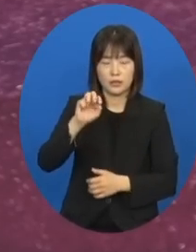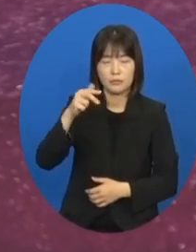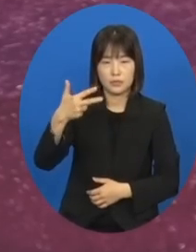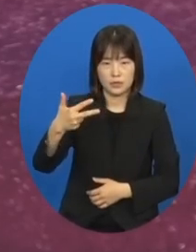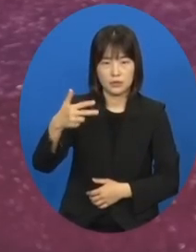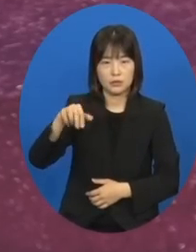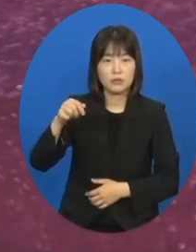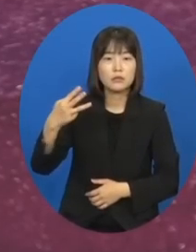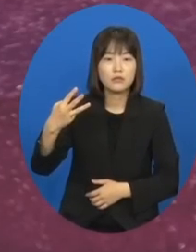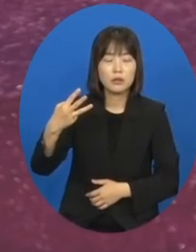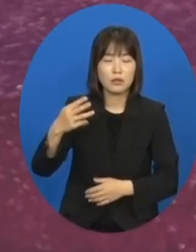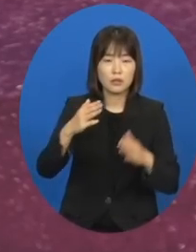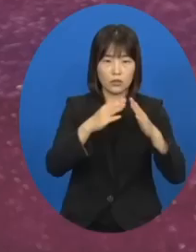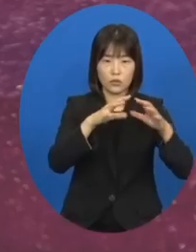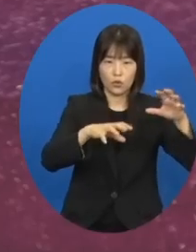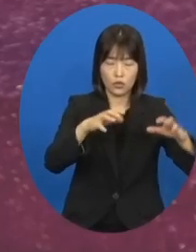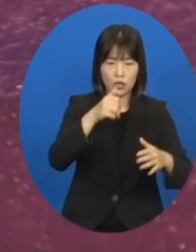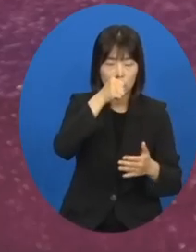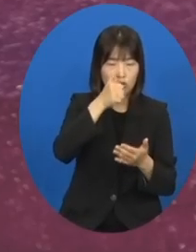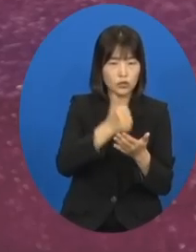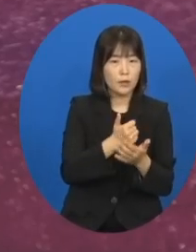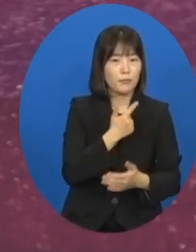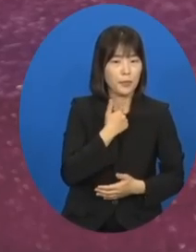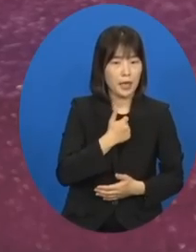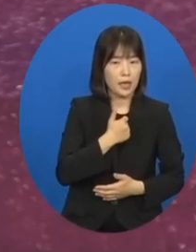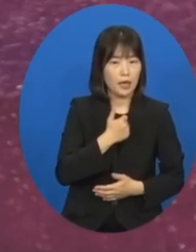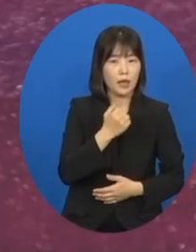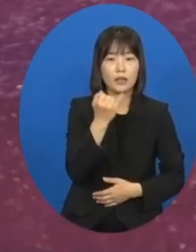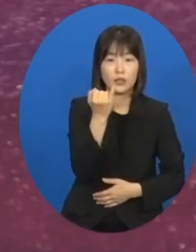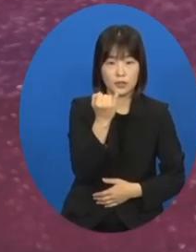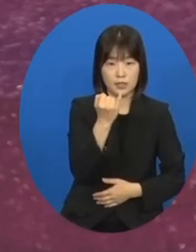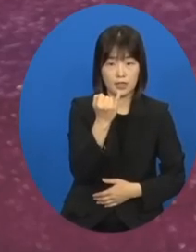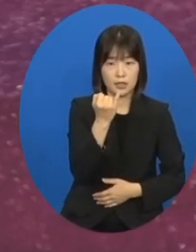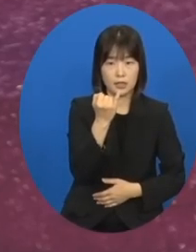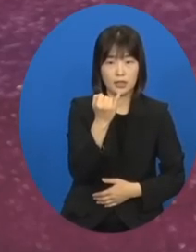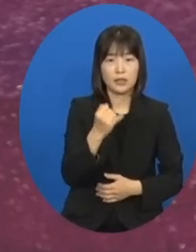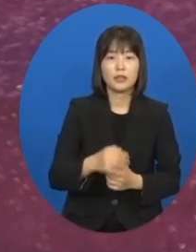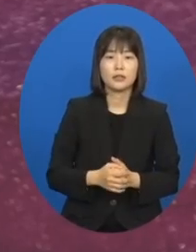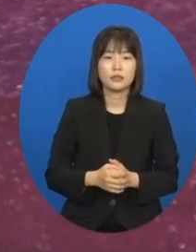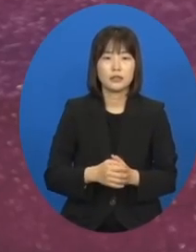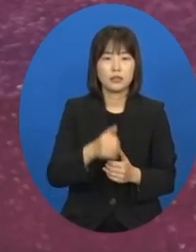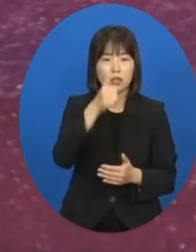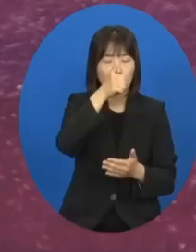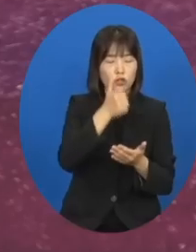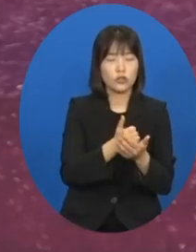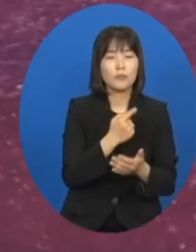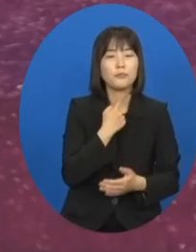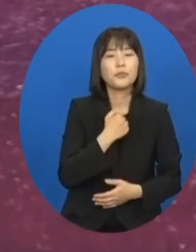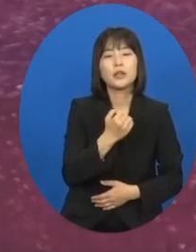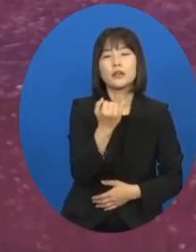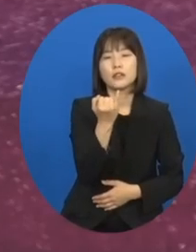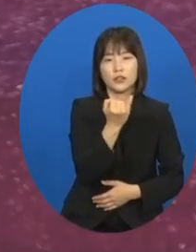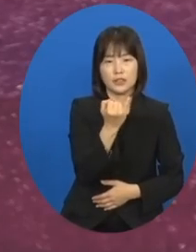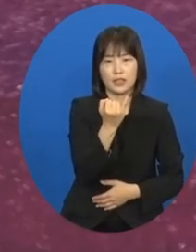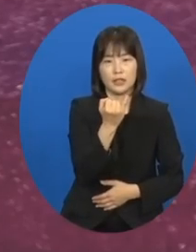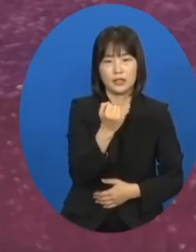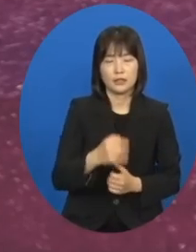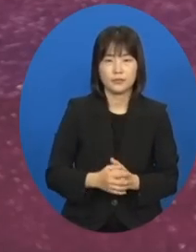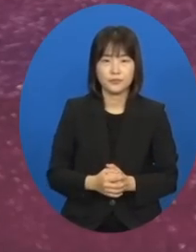그 동네에 죄를 지은 한 여자가 이렇게 되겠죠 죄를 지은 여자예요